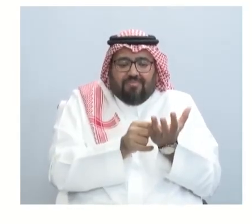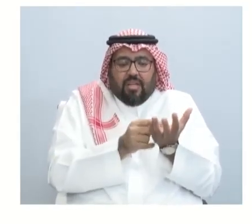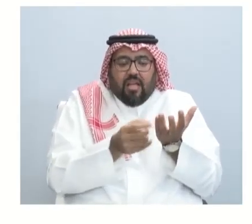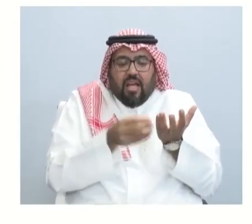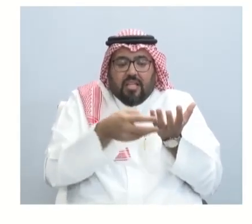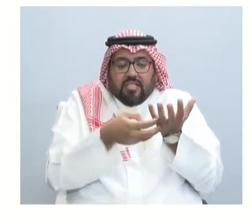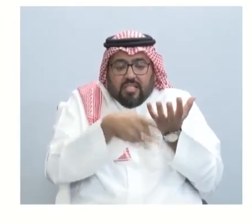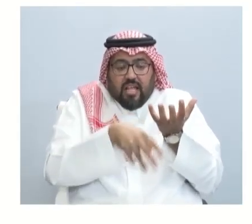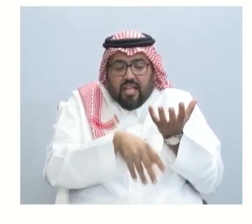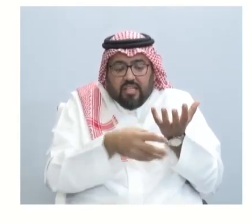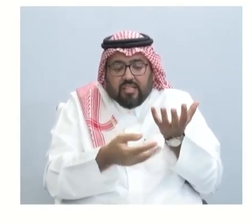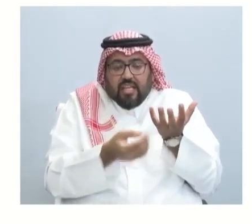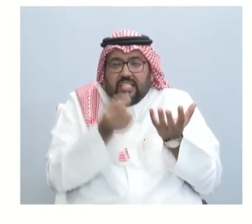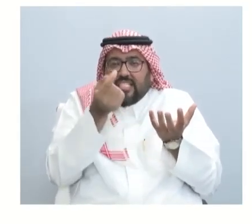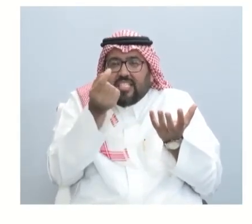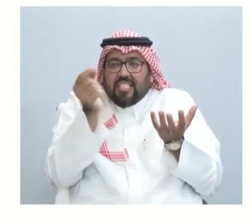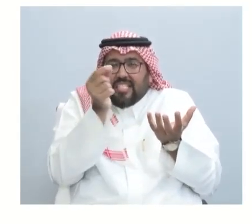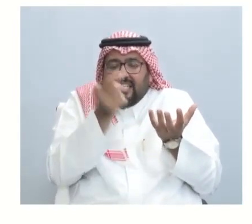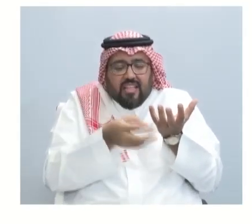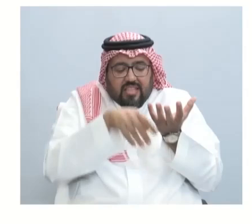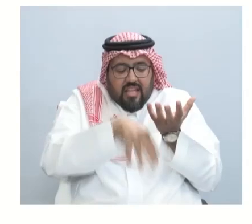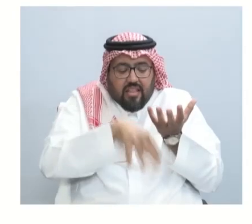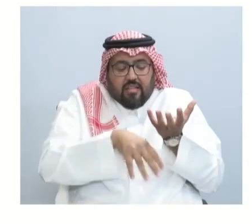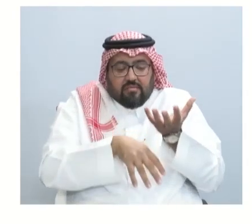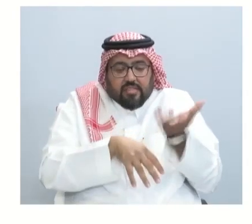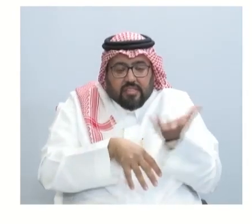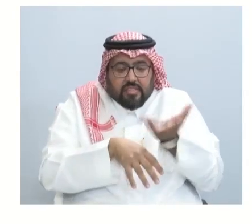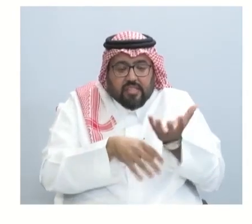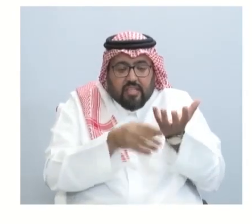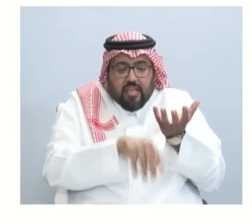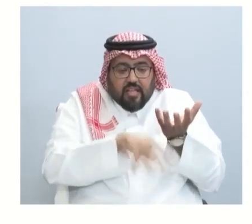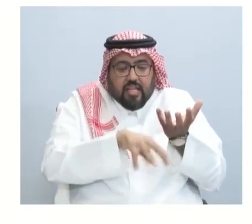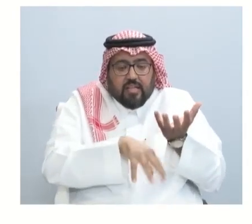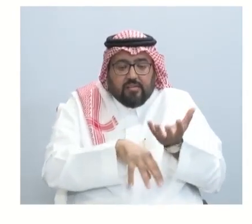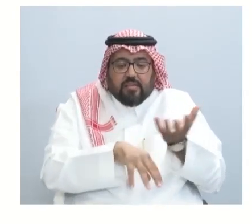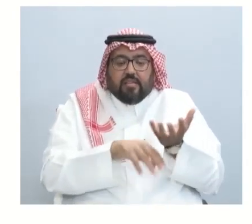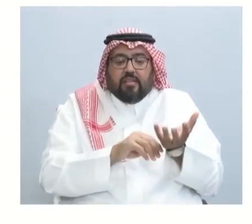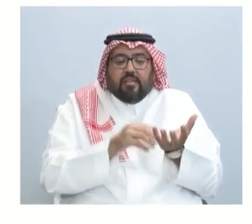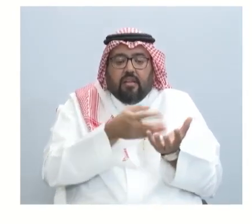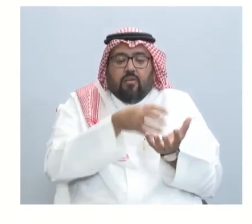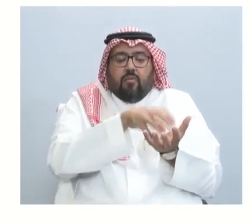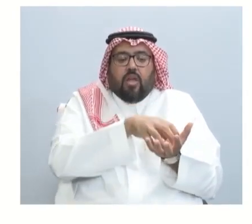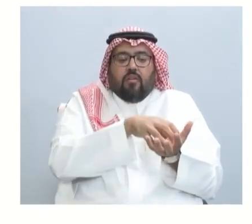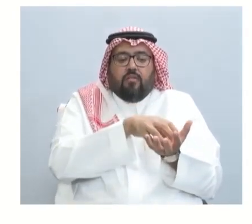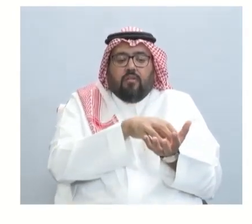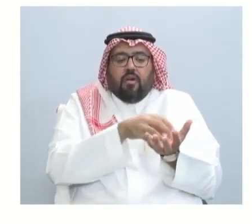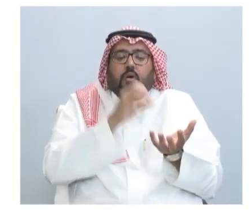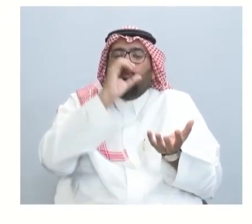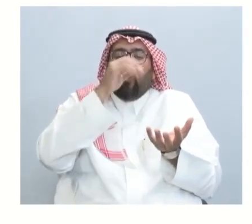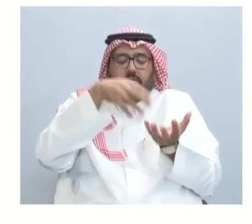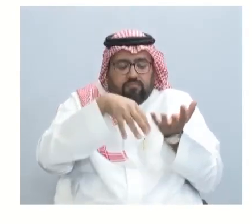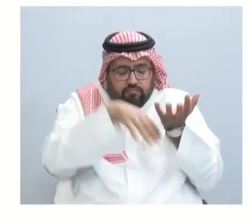هذه الثقوب فسوف تحتجز في المرشح وبالتالي لن تمر الا